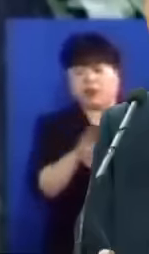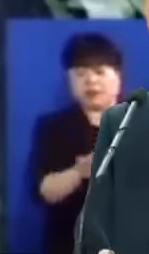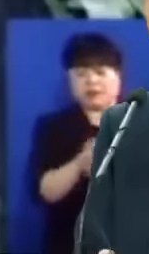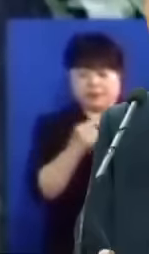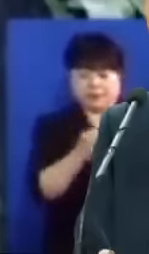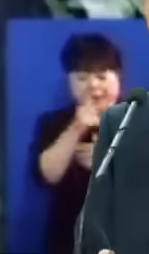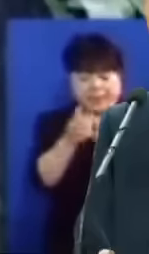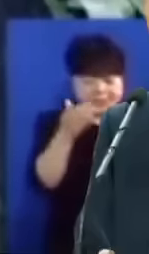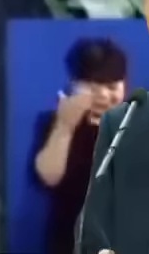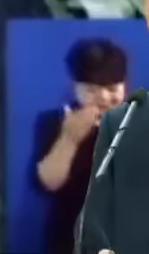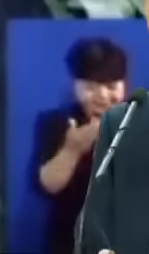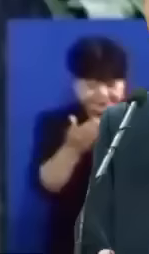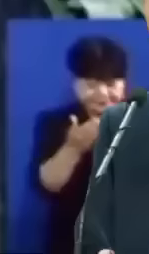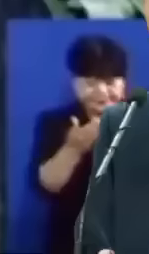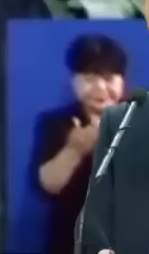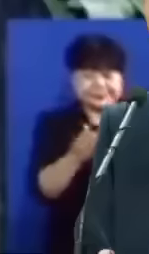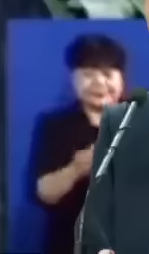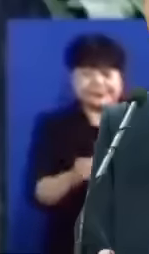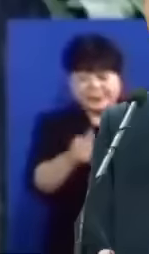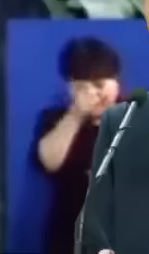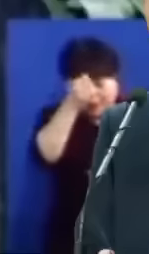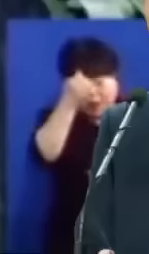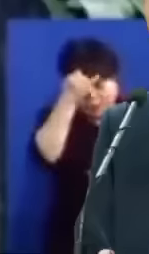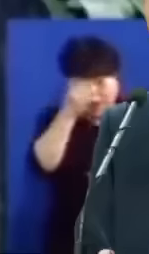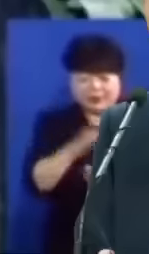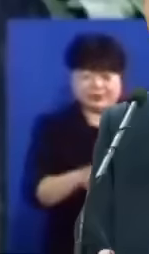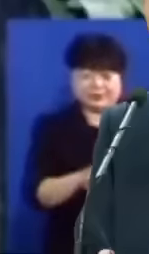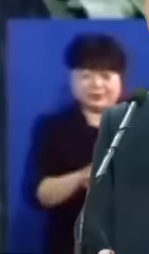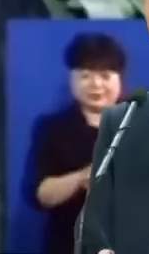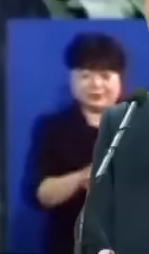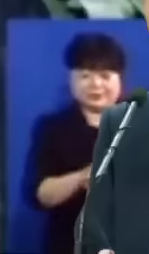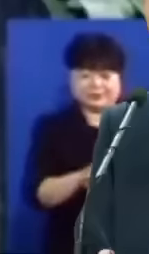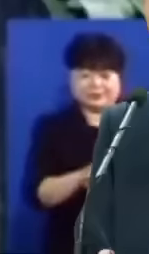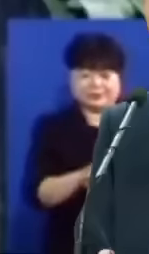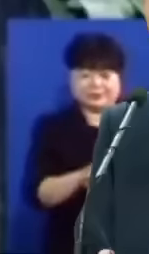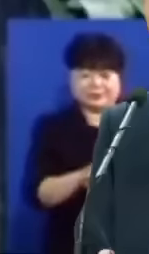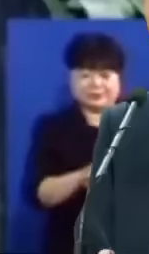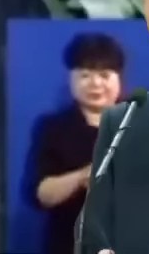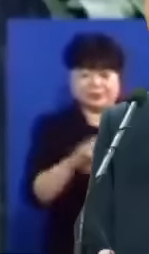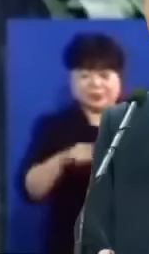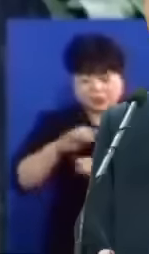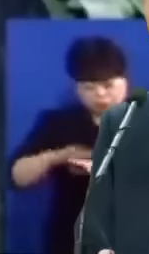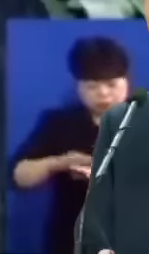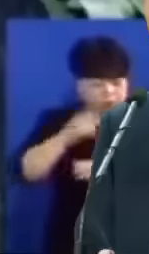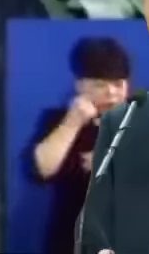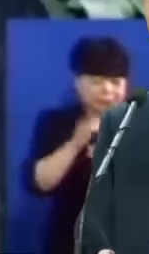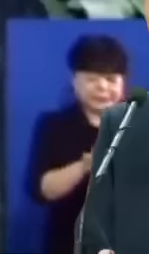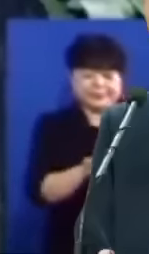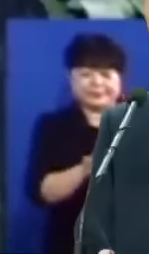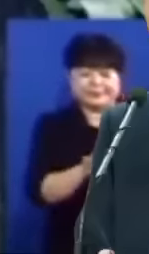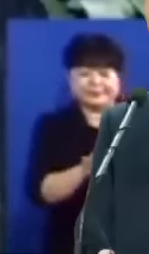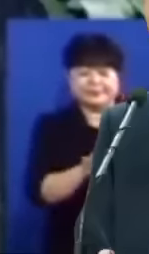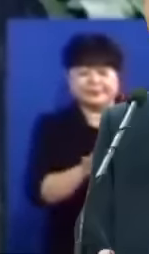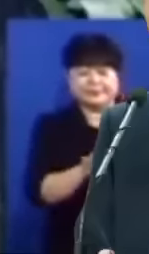되므로 하나님은 이러한 아담과 하와를 내버려 둘 수가 없었습니다.